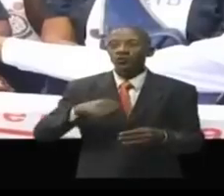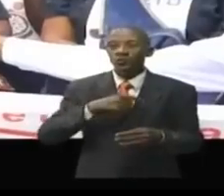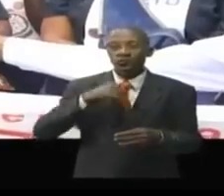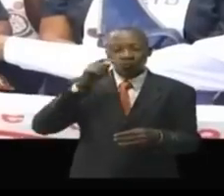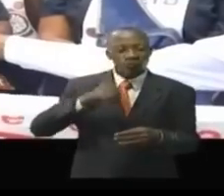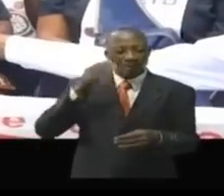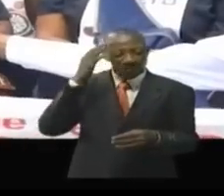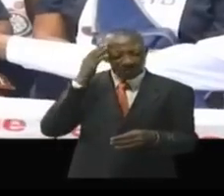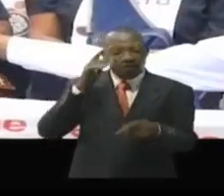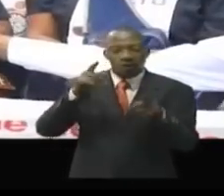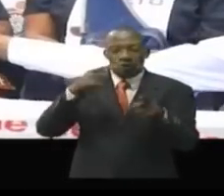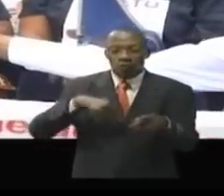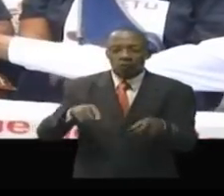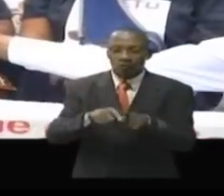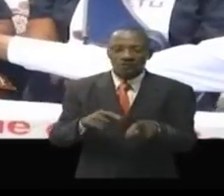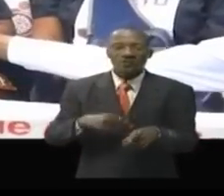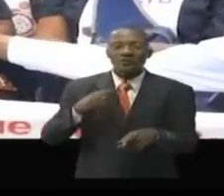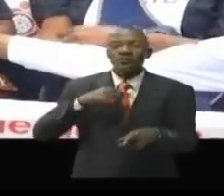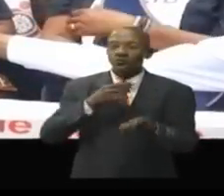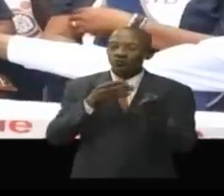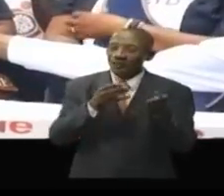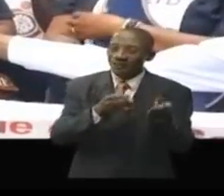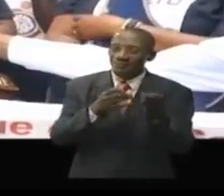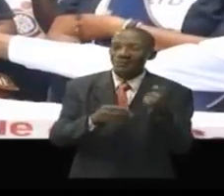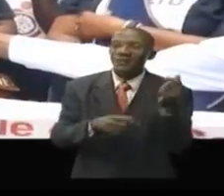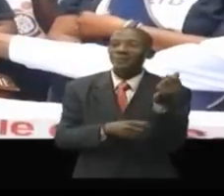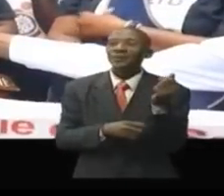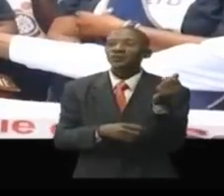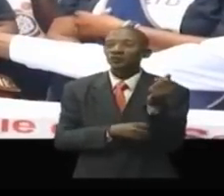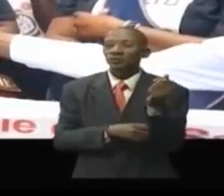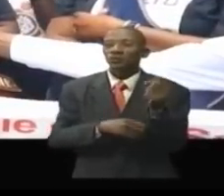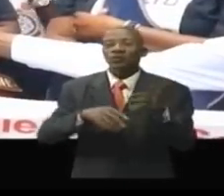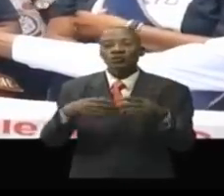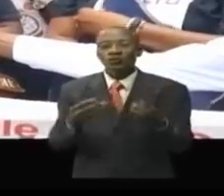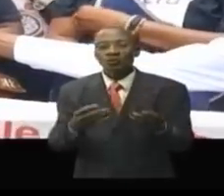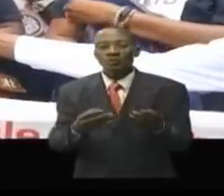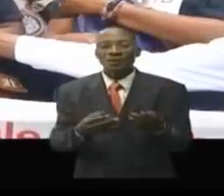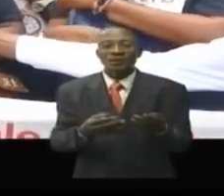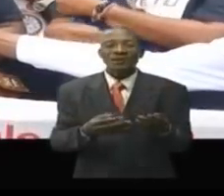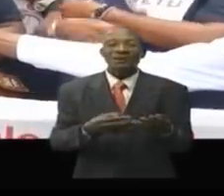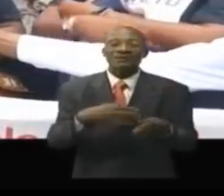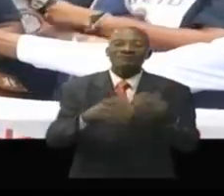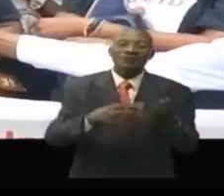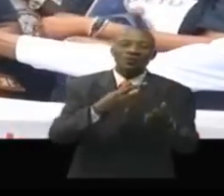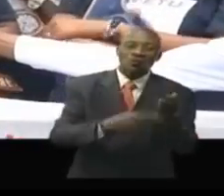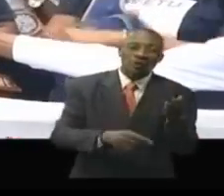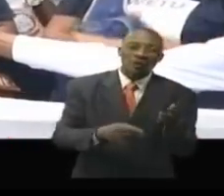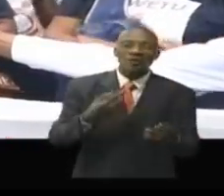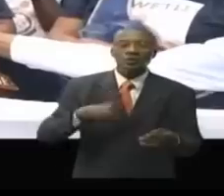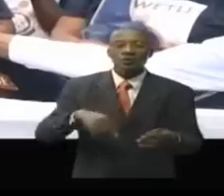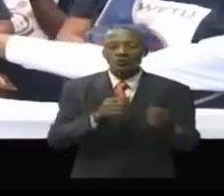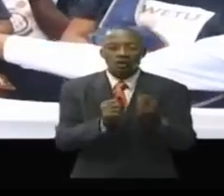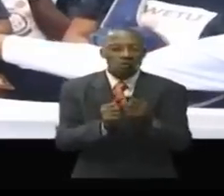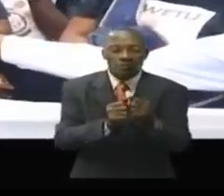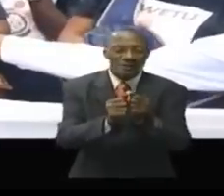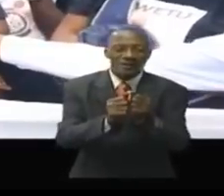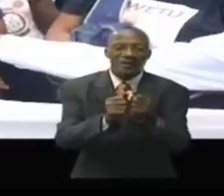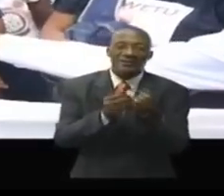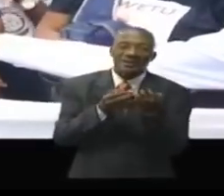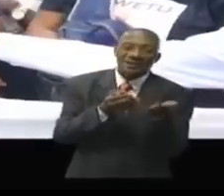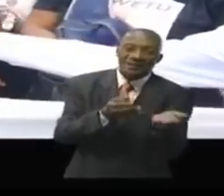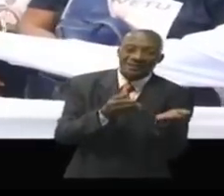et dégénérative. Nous les aidons, nous les accompagnons avec leur famille pour que